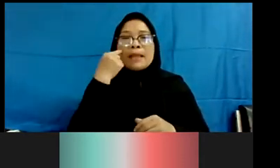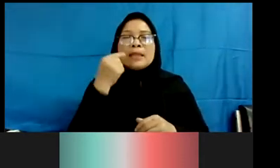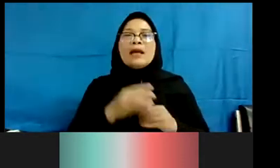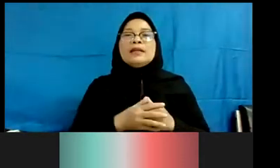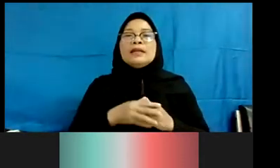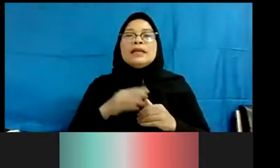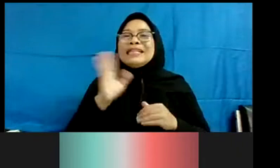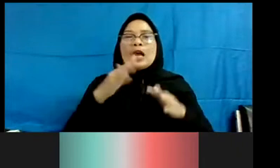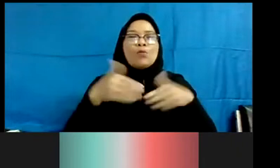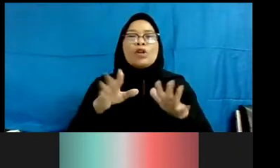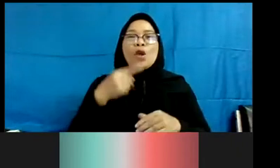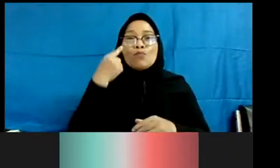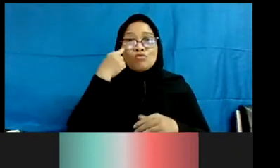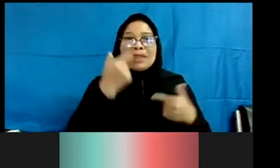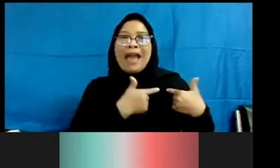kasih. Wassalamualaikum warahmatullahi wabarakatuh.